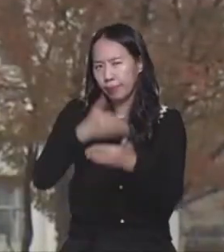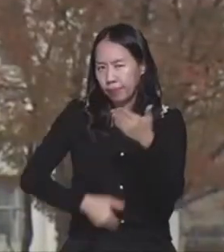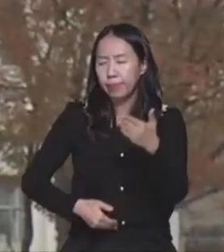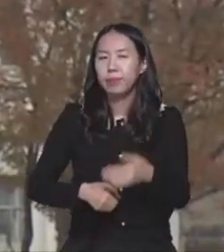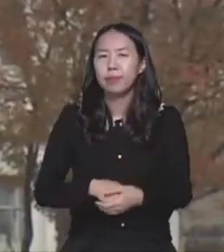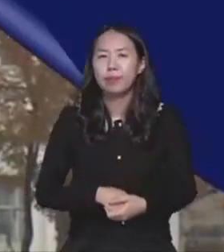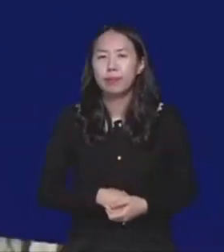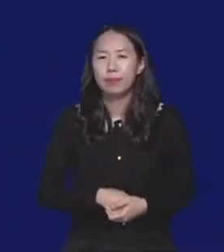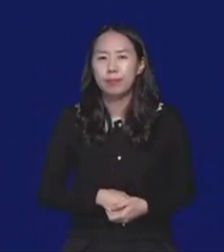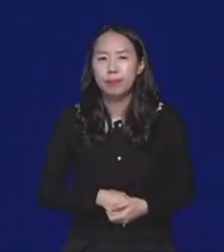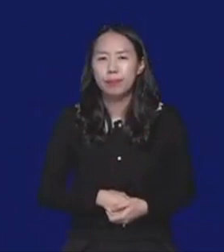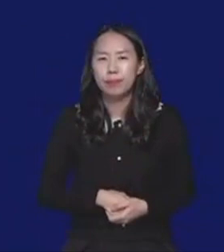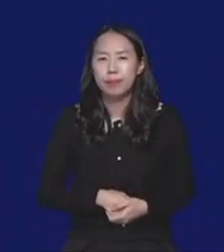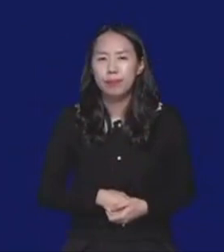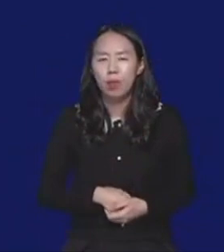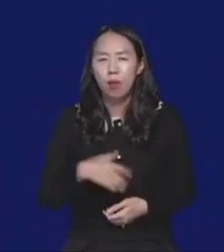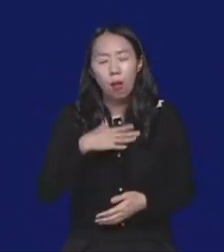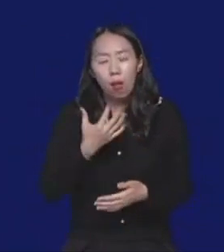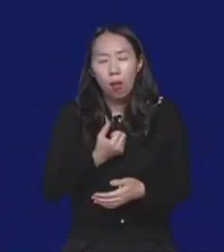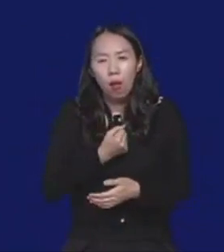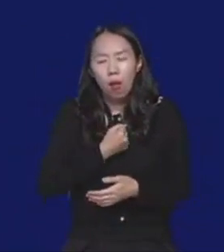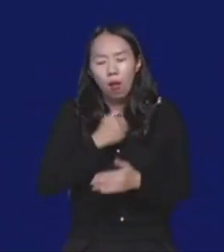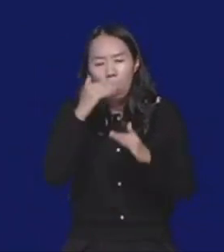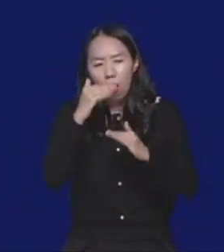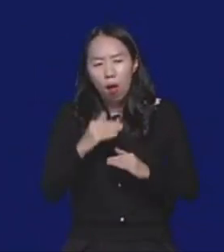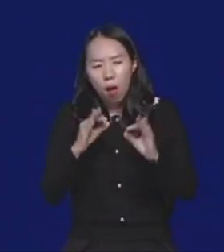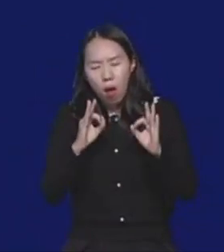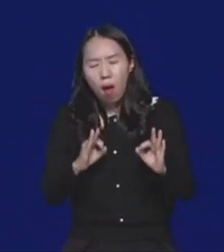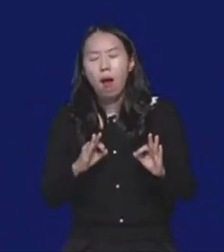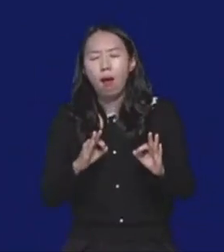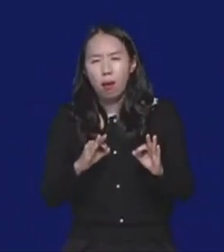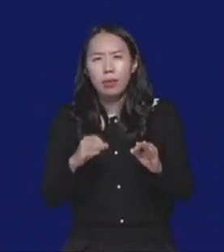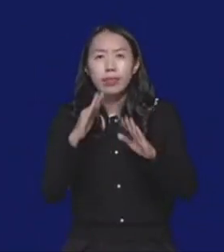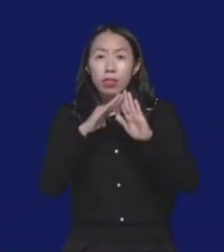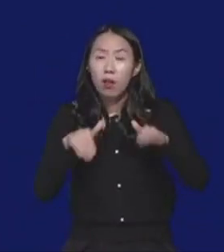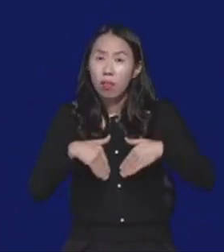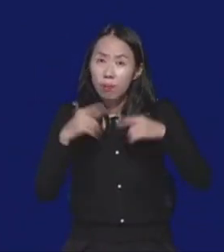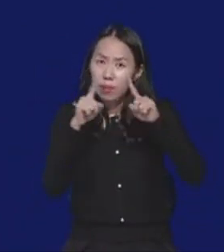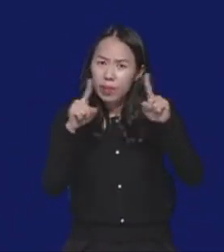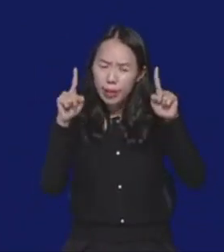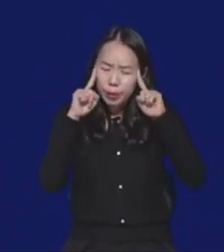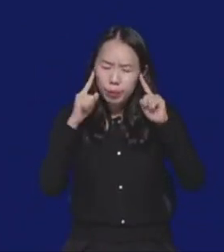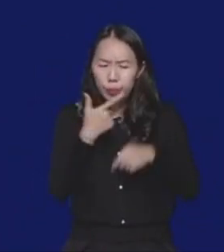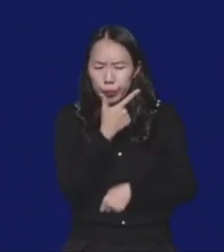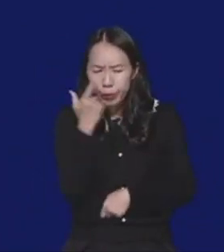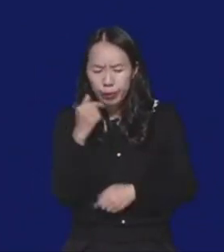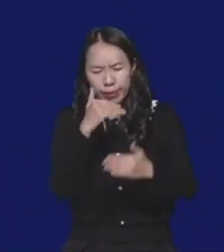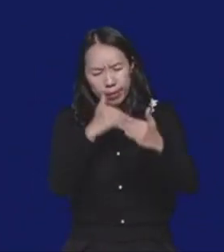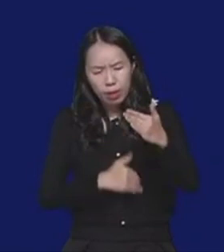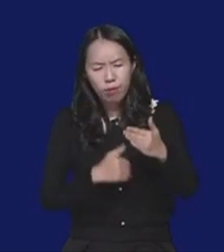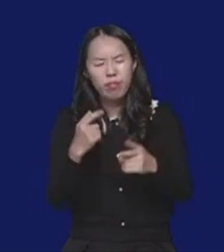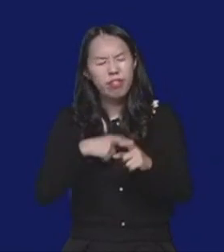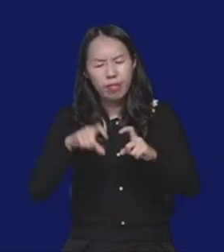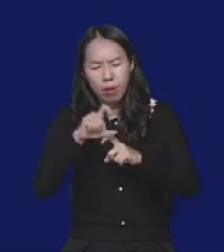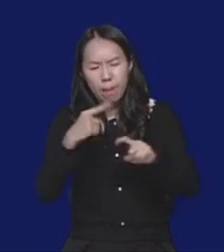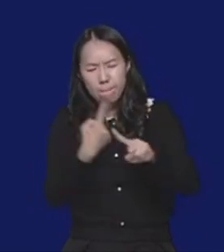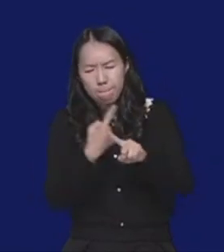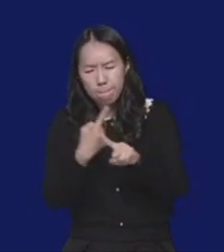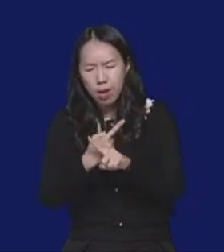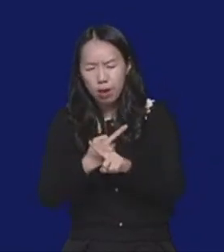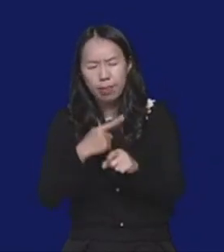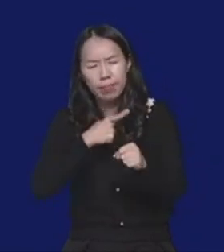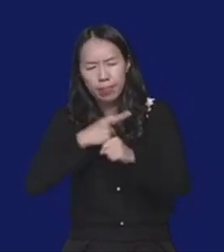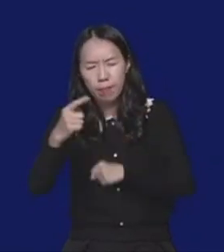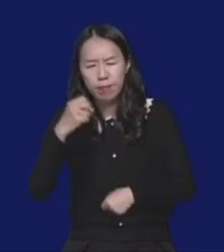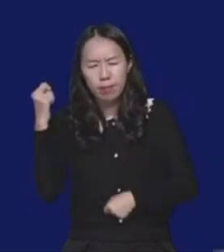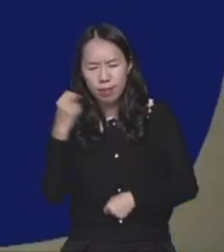추측도 있습니다 충격적인 탈락 소식을 받아든 전남대 측은 부족한 부분들을 보완해 다음 공모에 재도